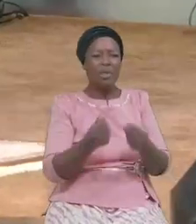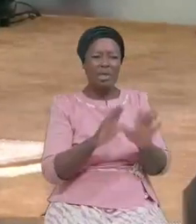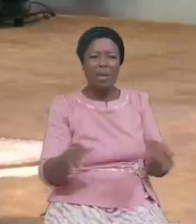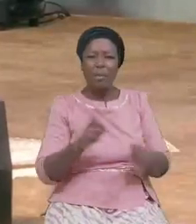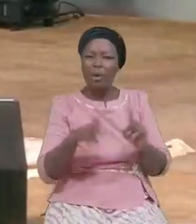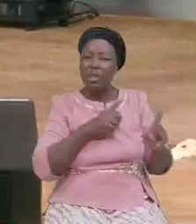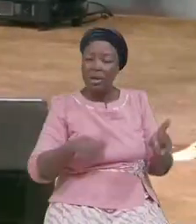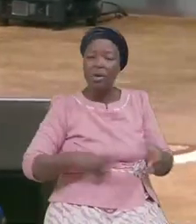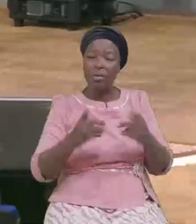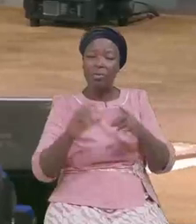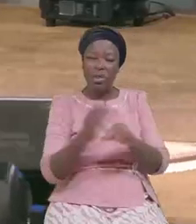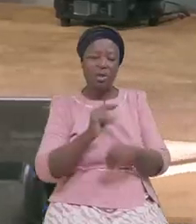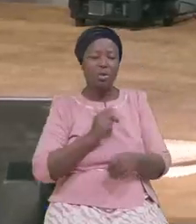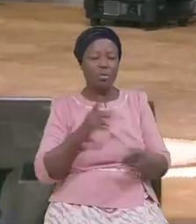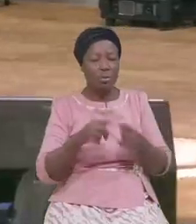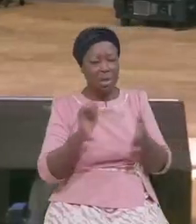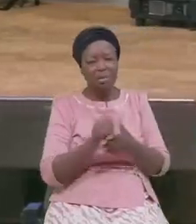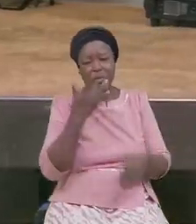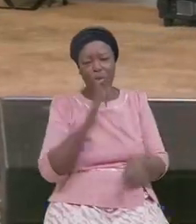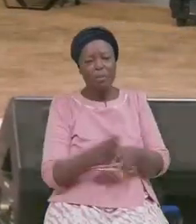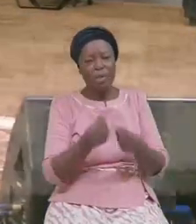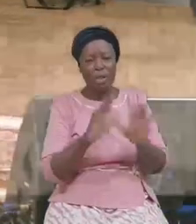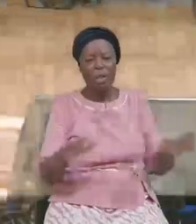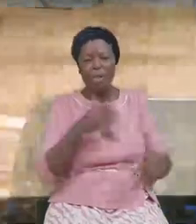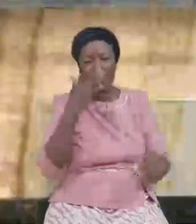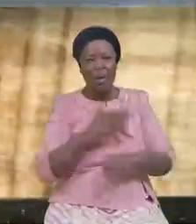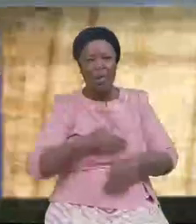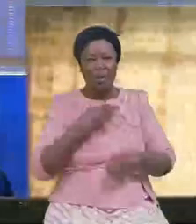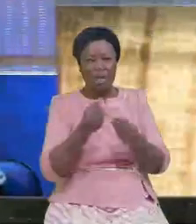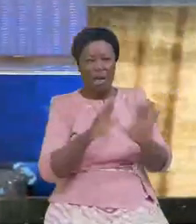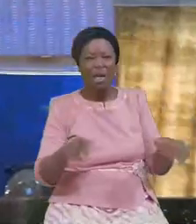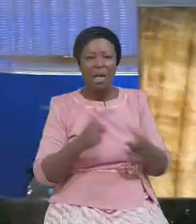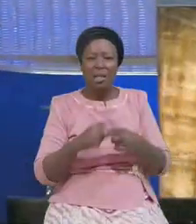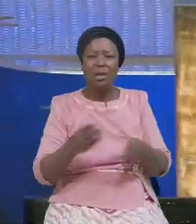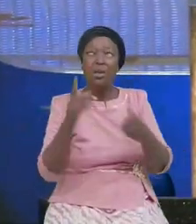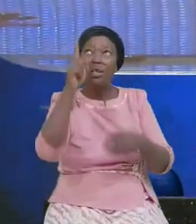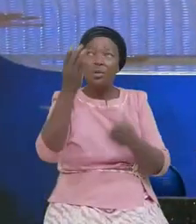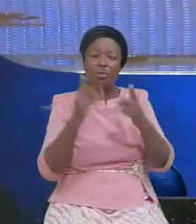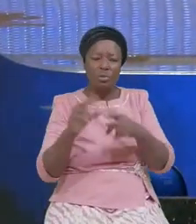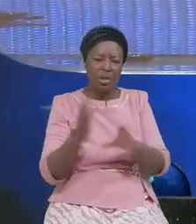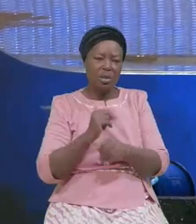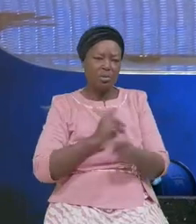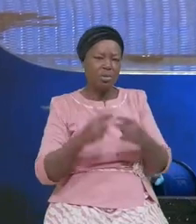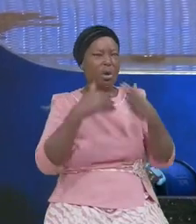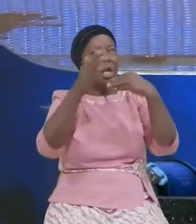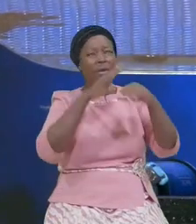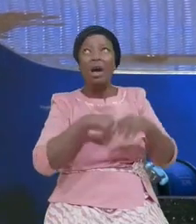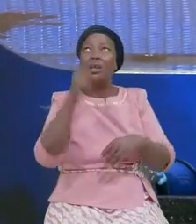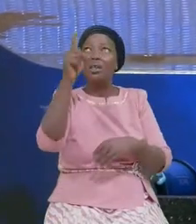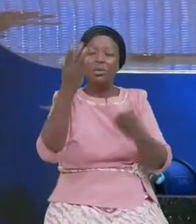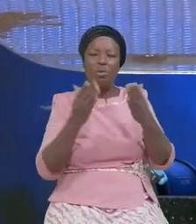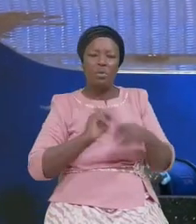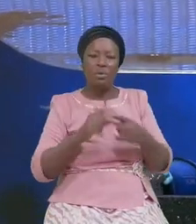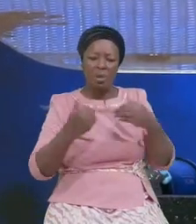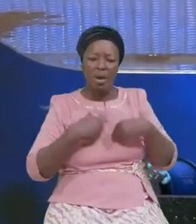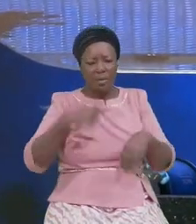voudrait nous amener sur la terre plaisante, la terre parfaite, la terre de promesse. Il veut nous amener au ciel. Et il voudrait que nous ayons la pensée, la